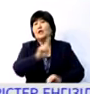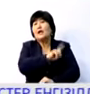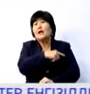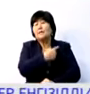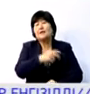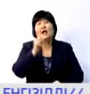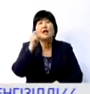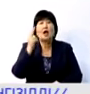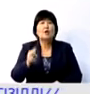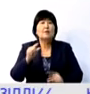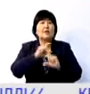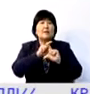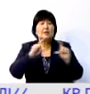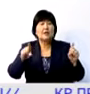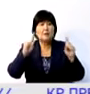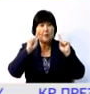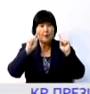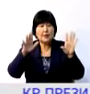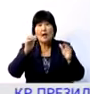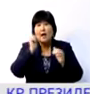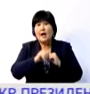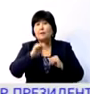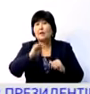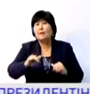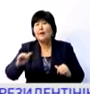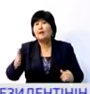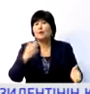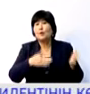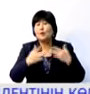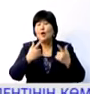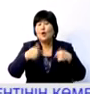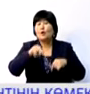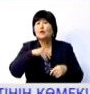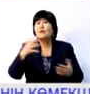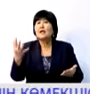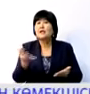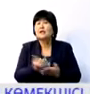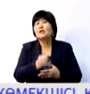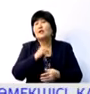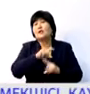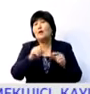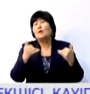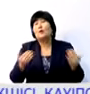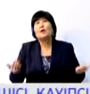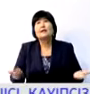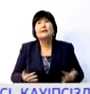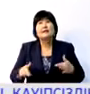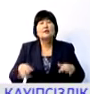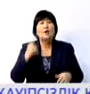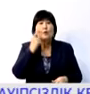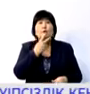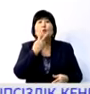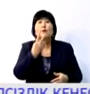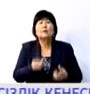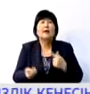медициналық әлеуметтік мекеме болып танылды. Әрбір баланың қуанышын ұжымның жетістігіне балайтын мекеменің бүгінгі тыныс тіршілігін көзбен көріп